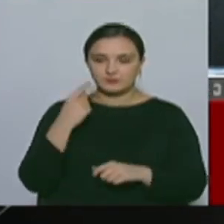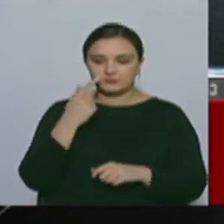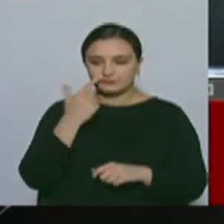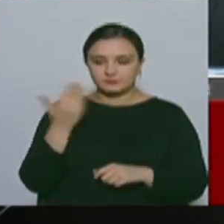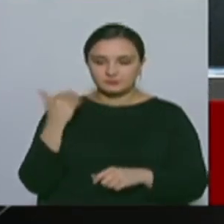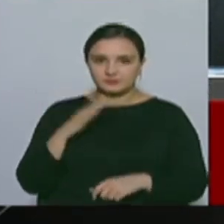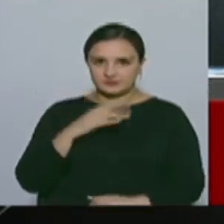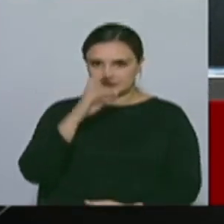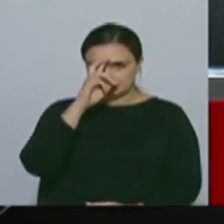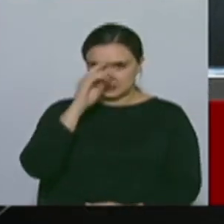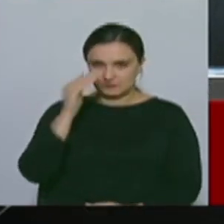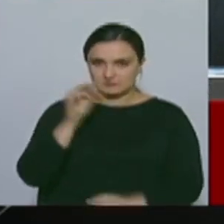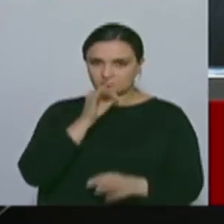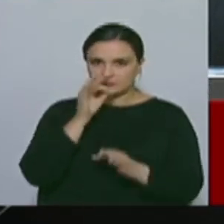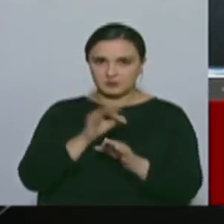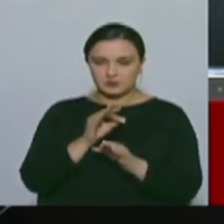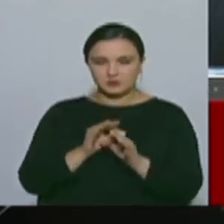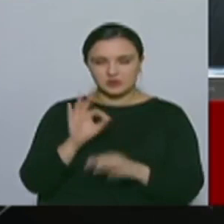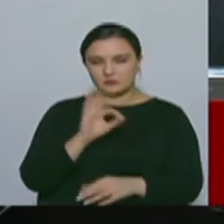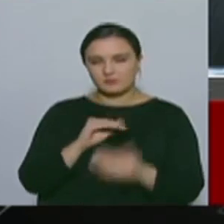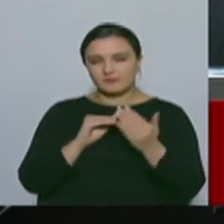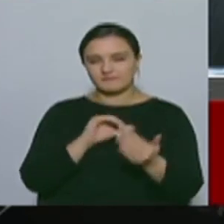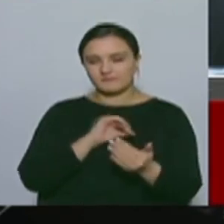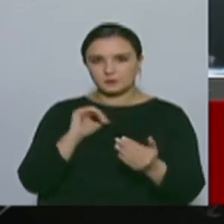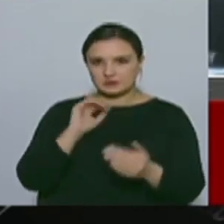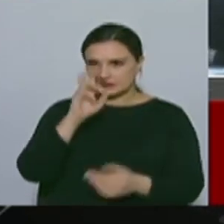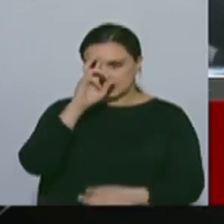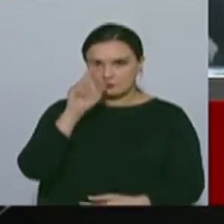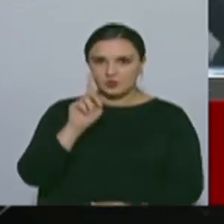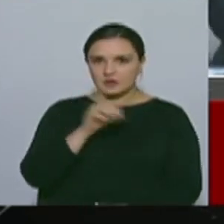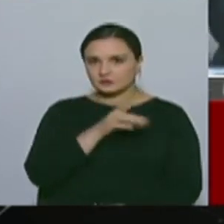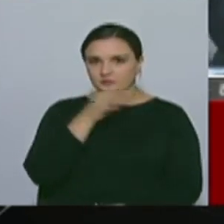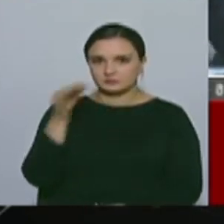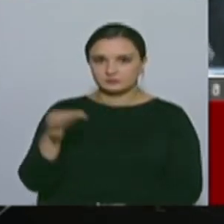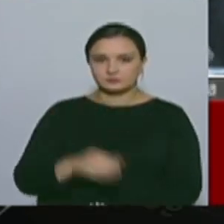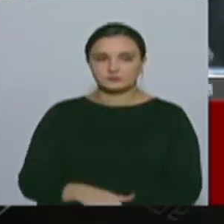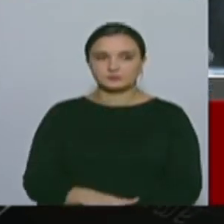წინ სახელმწიფოს პასუხისმგებლობებზე? თქვენ სახელმწიფოს რისკენ მოუწოდებთ?